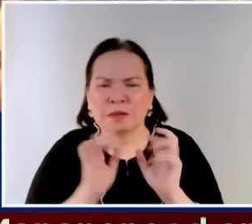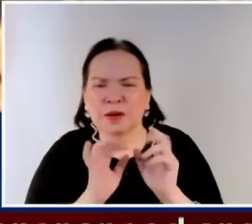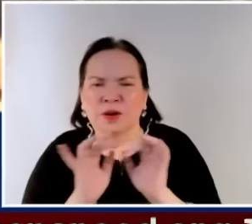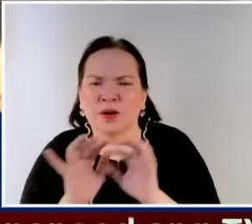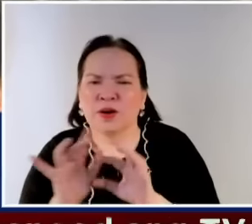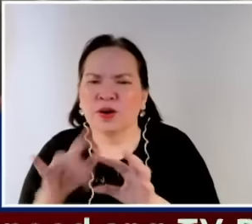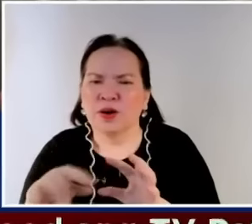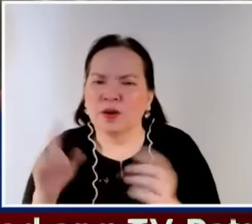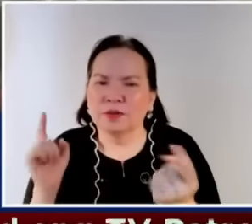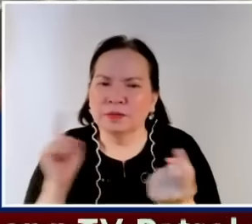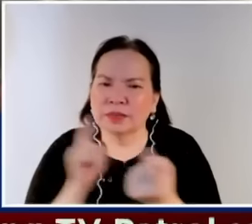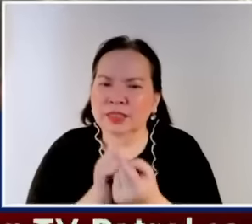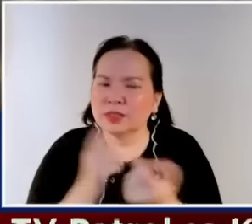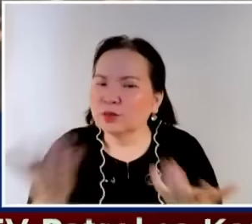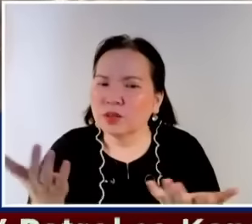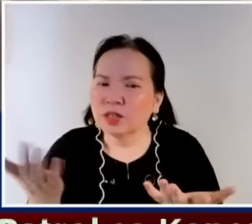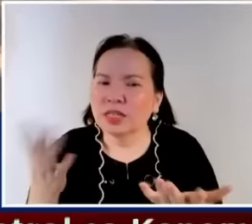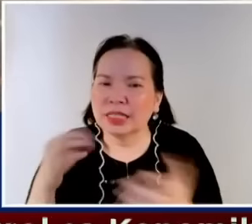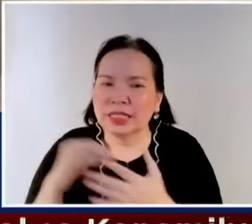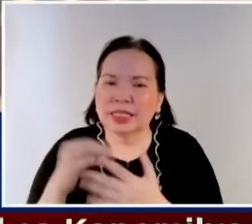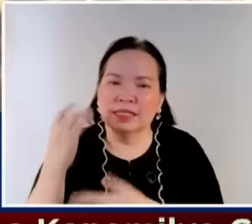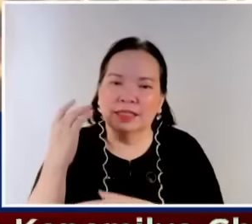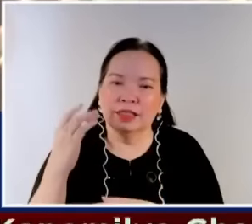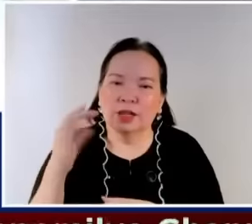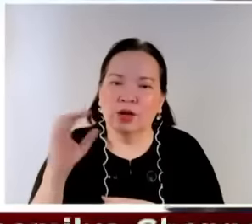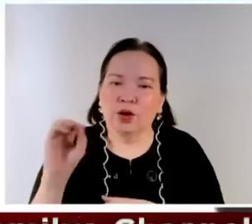meet sa Ontario, California.